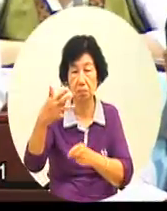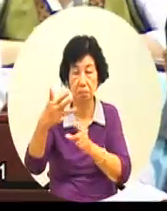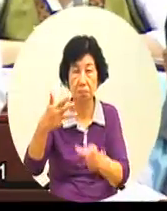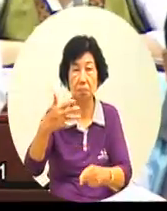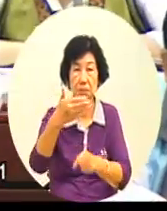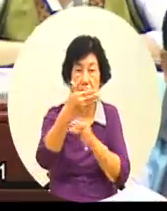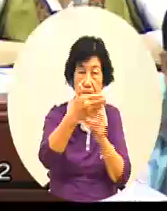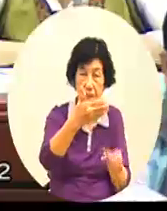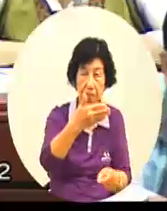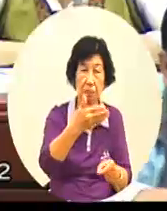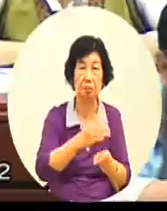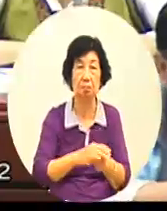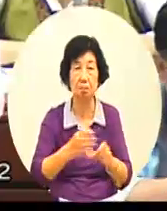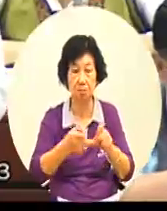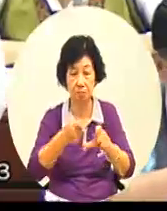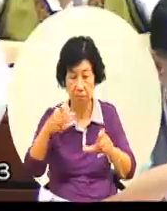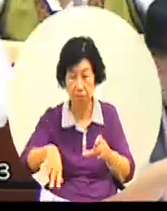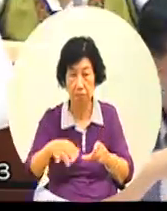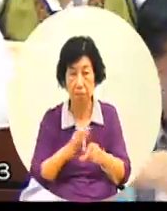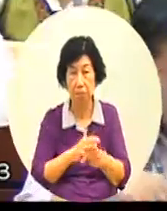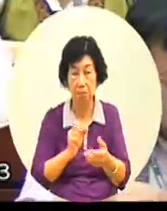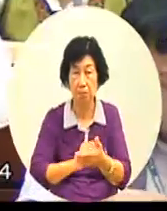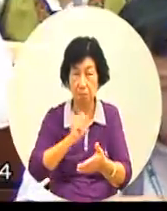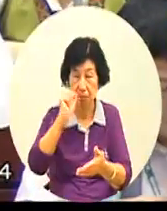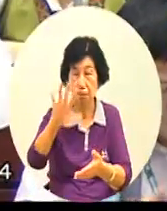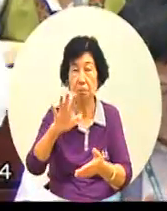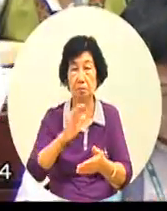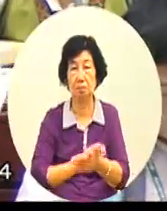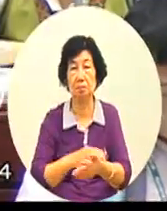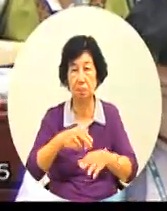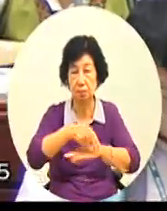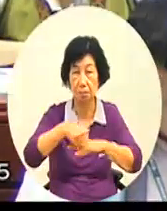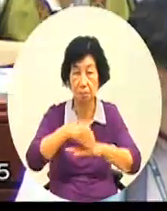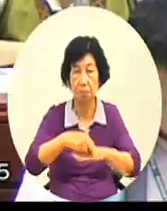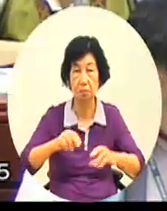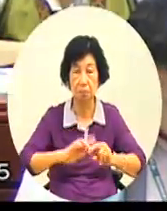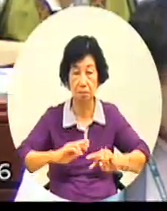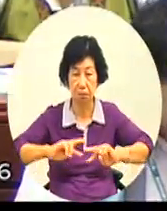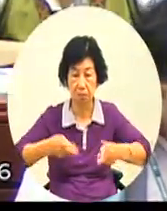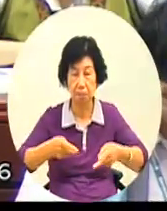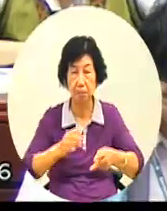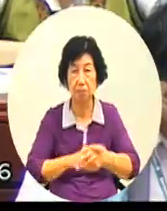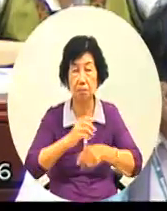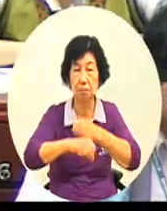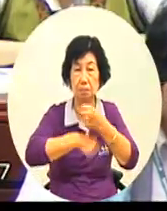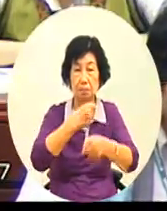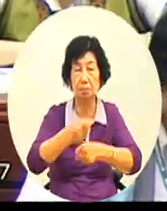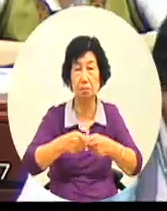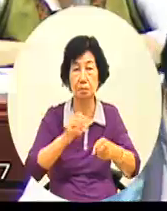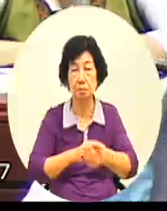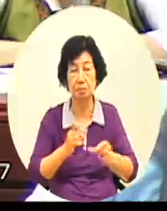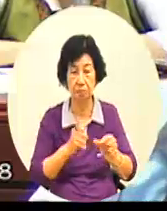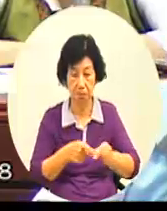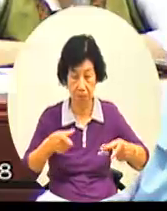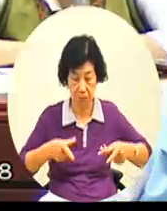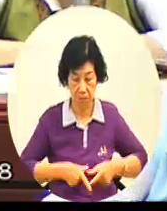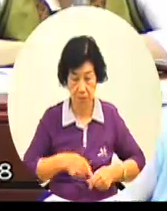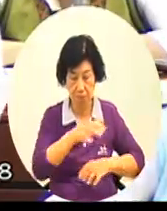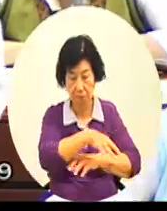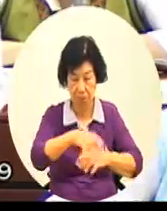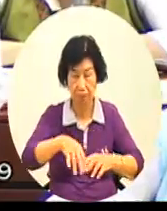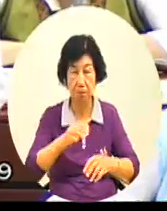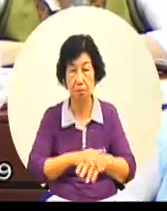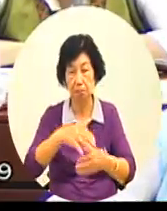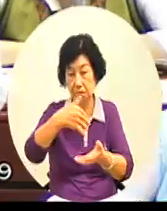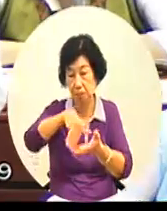确实报了一个计划，就是改善整个活动中心的这个环境的一个计划，它167万。